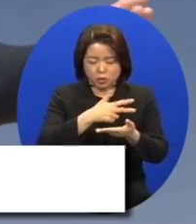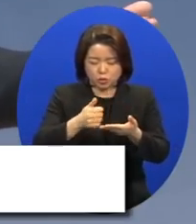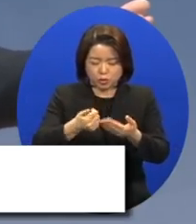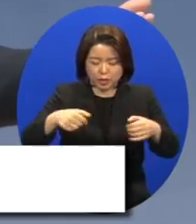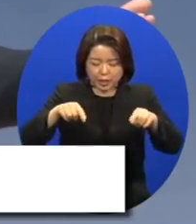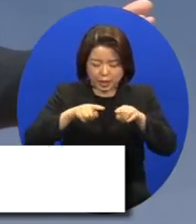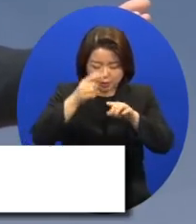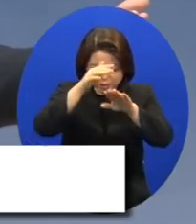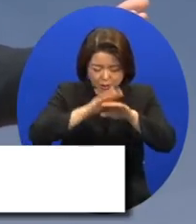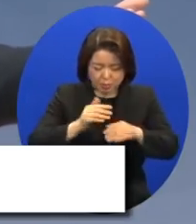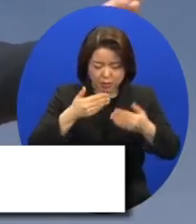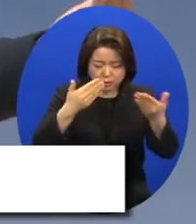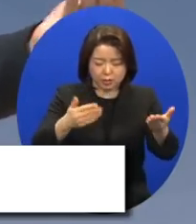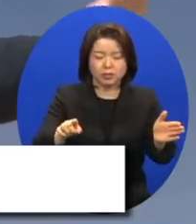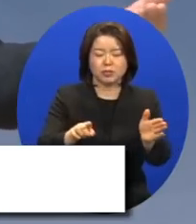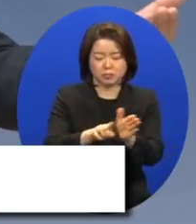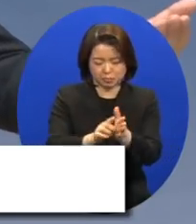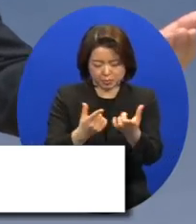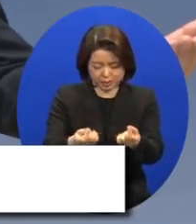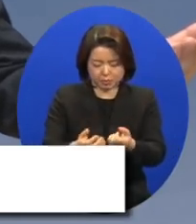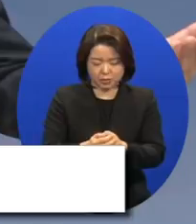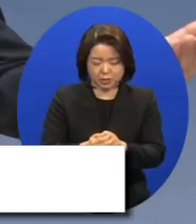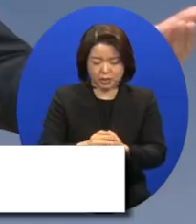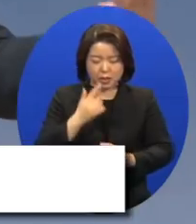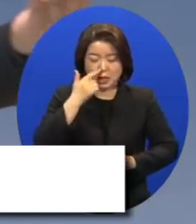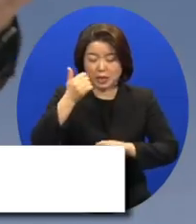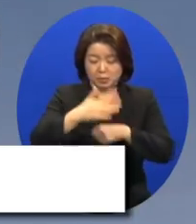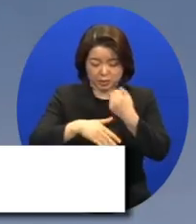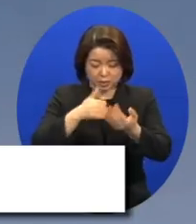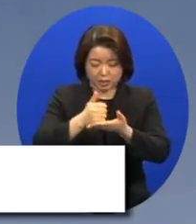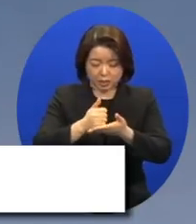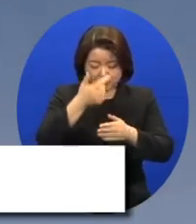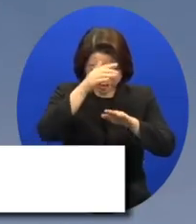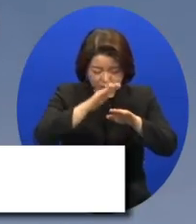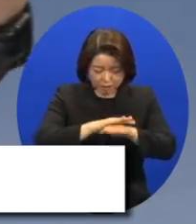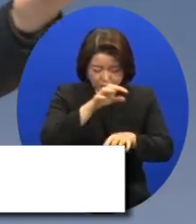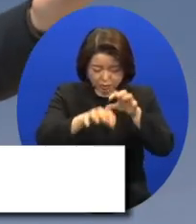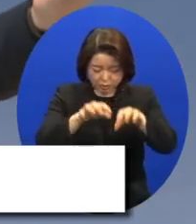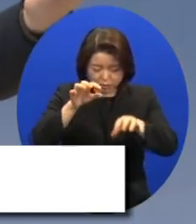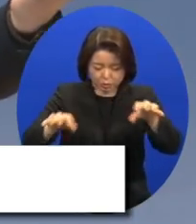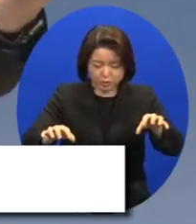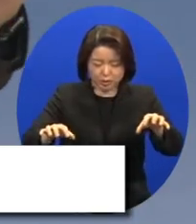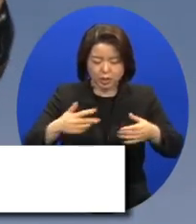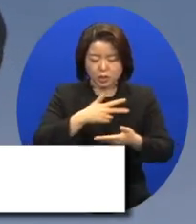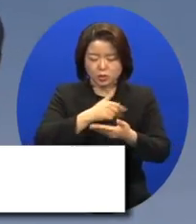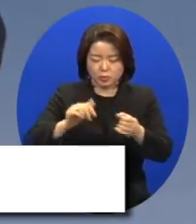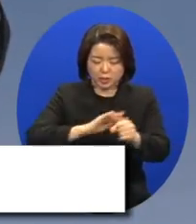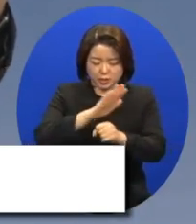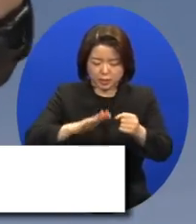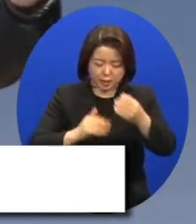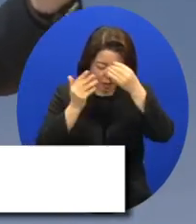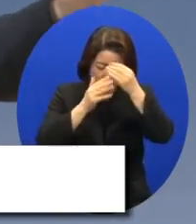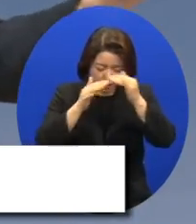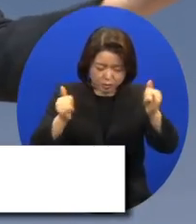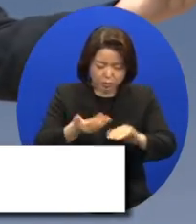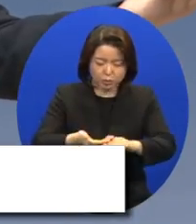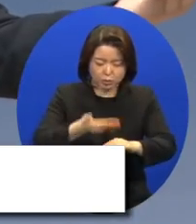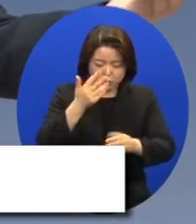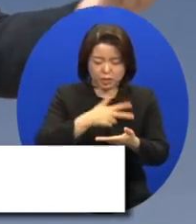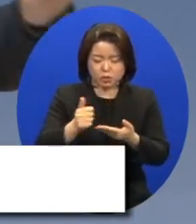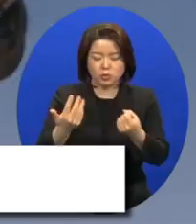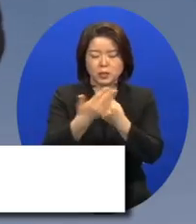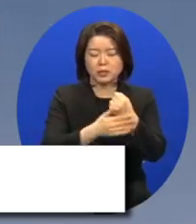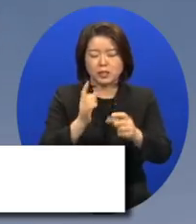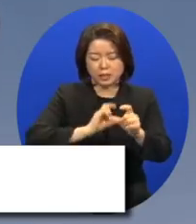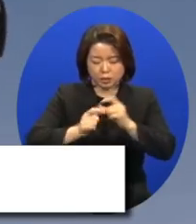씀을 있습니다 아버지 하나님 예배 드린 곳곳에 있는 주에 사랑을 내 성도들 위해 주의 은혜를 더